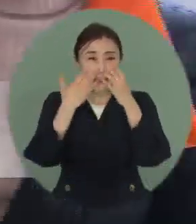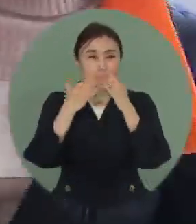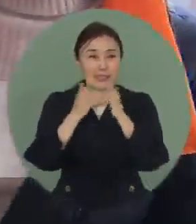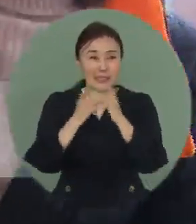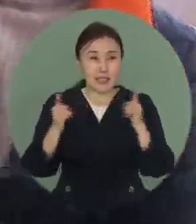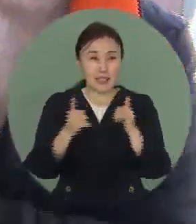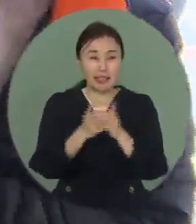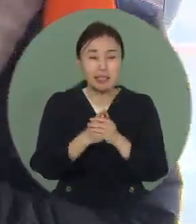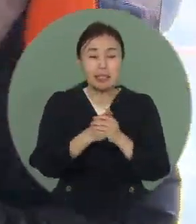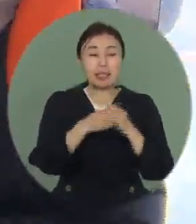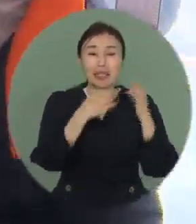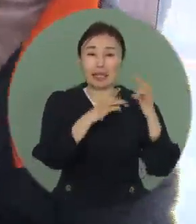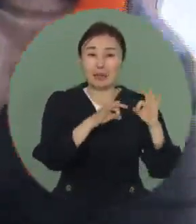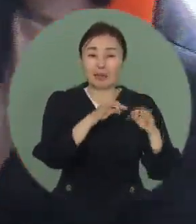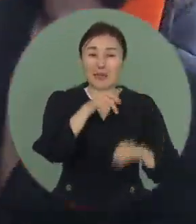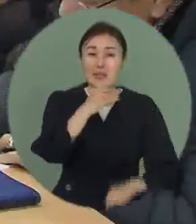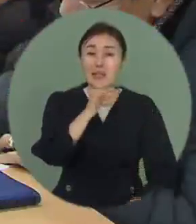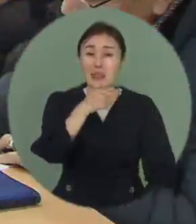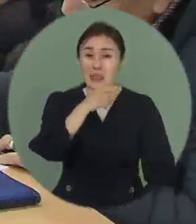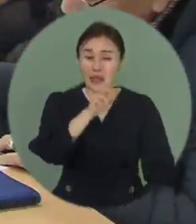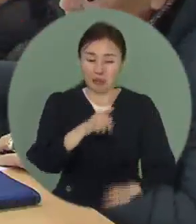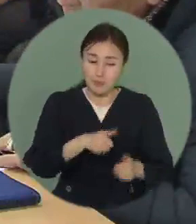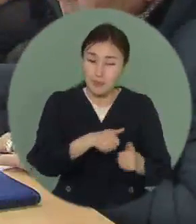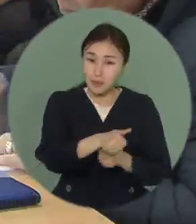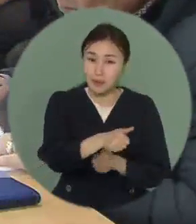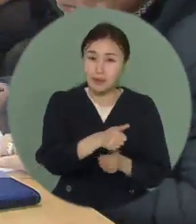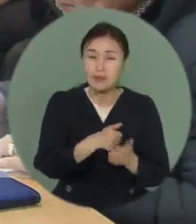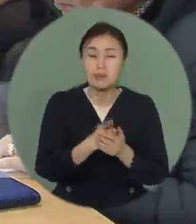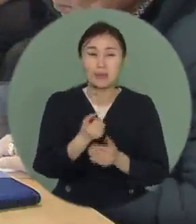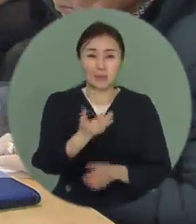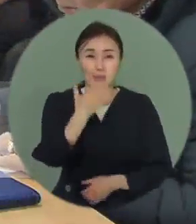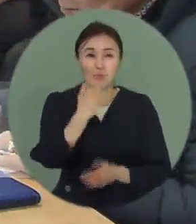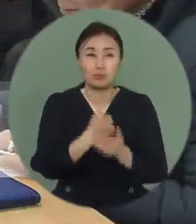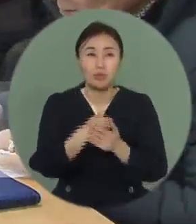원을 제치고 1위를 했는